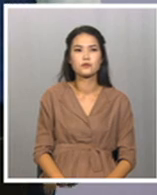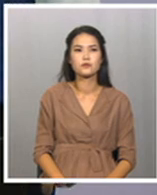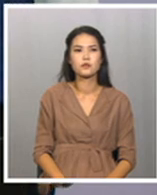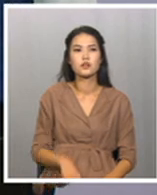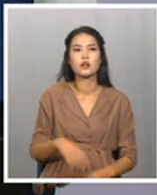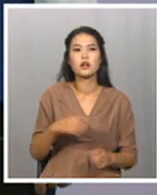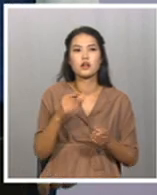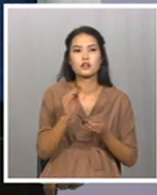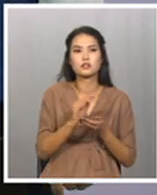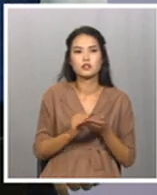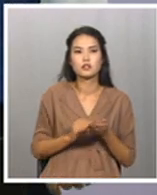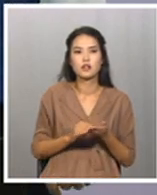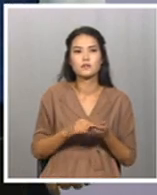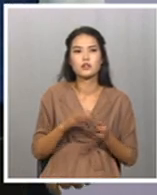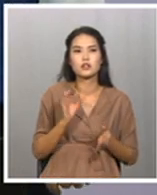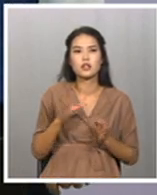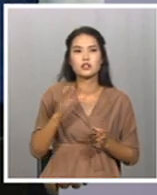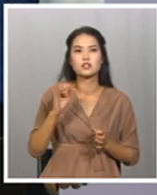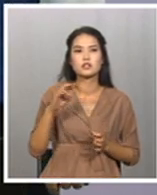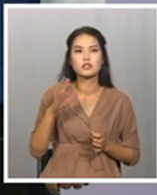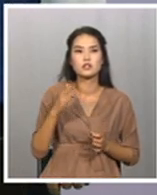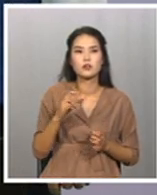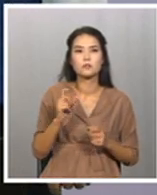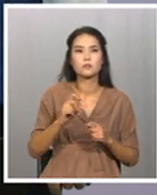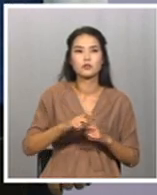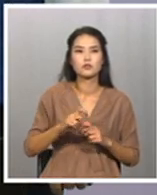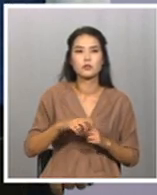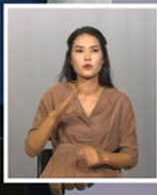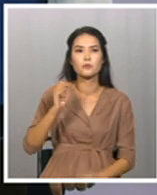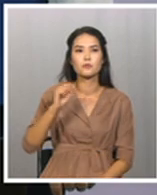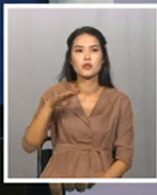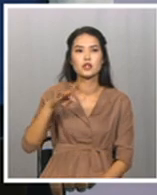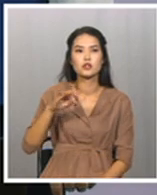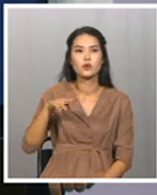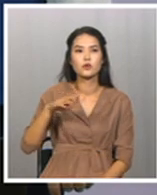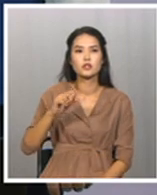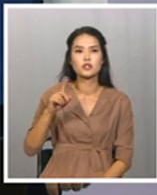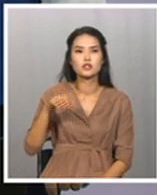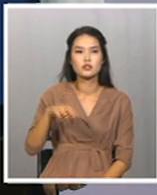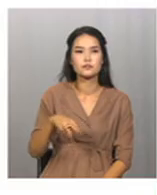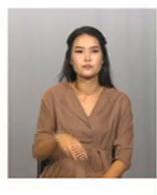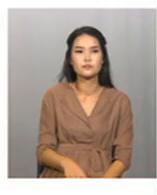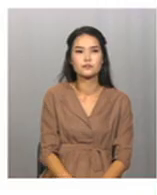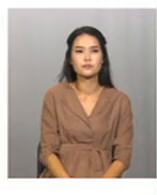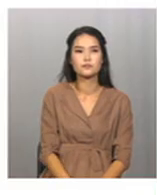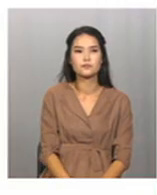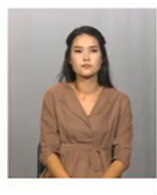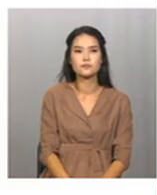Следующее задание творческое. Составьте синквей со словом «патриотизм».